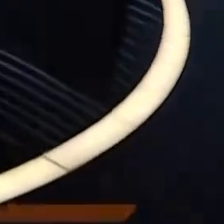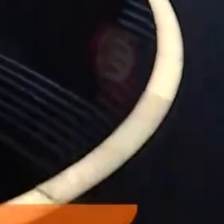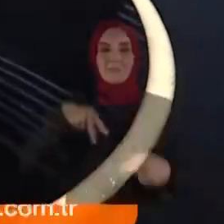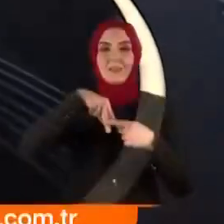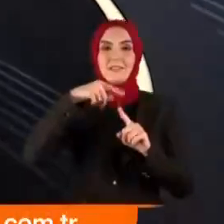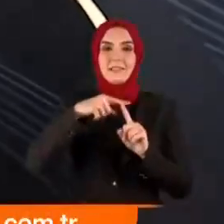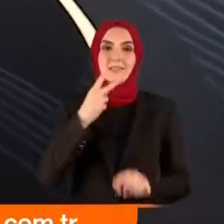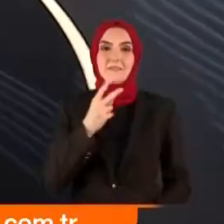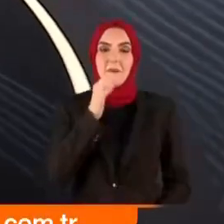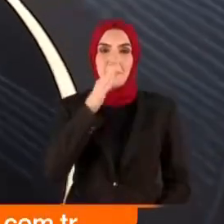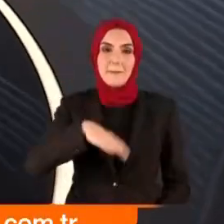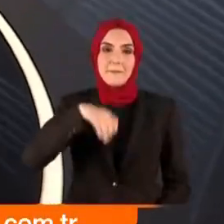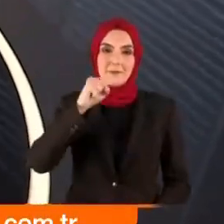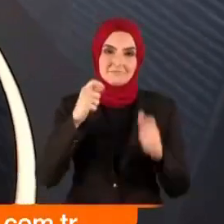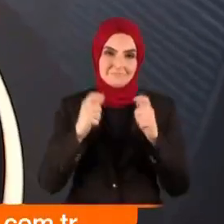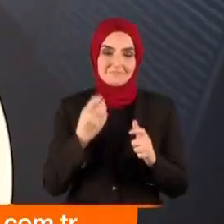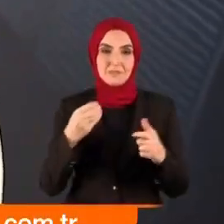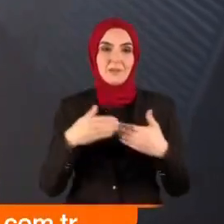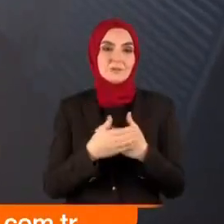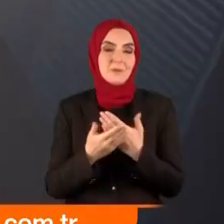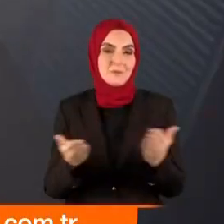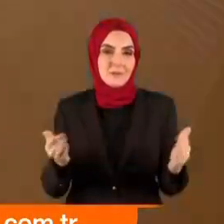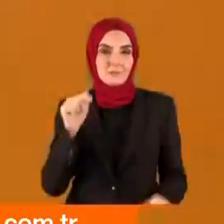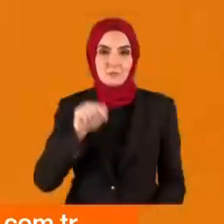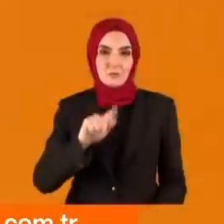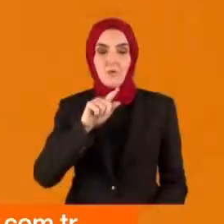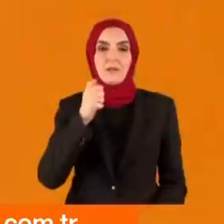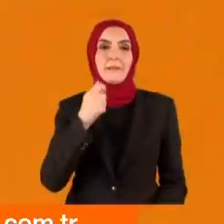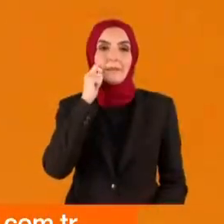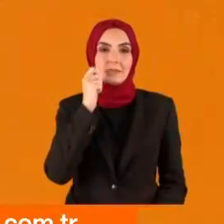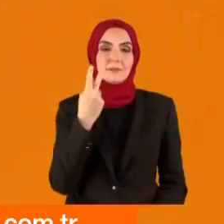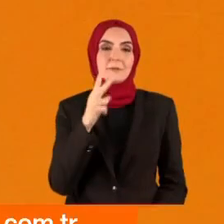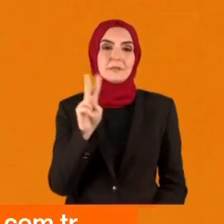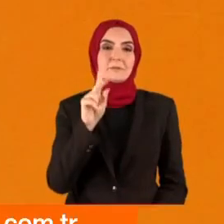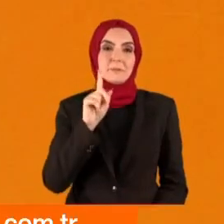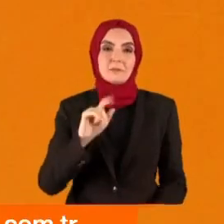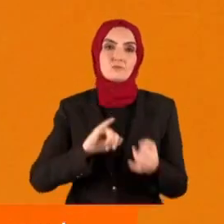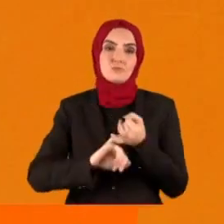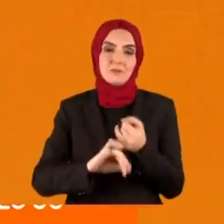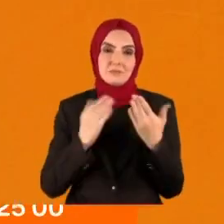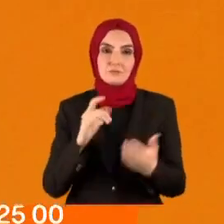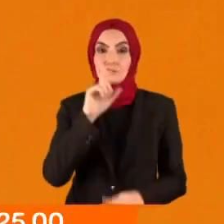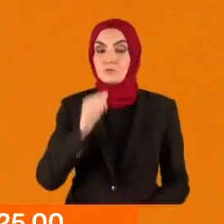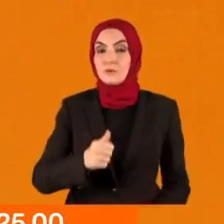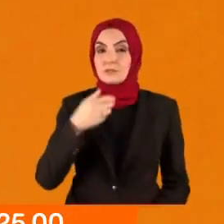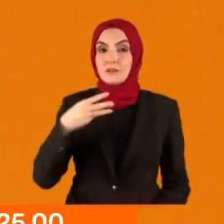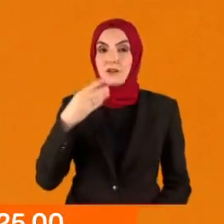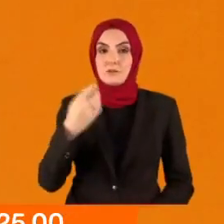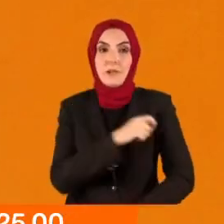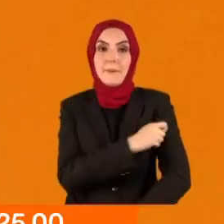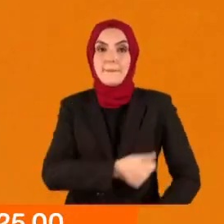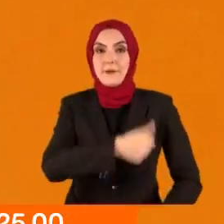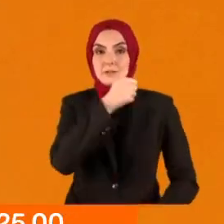Haber merkezinden, ATV Haber merkezinden iyi akşamlar. Bugün 16 Ekim 2021 Cumartesi. Cumhurbaşkanı Erdoğan,